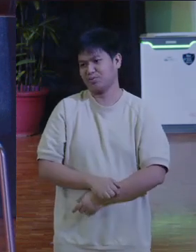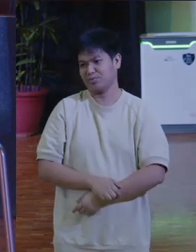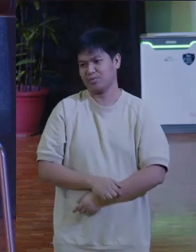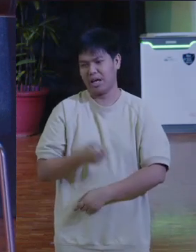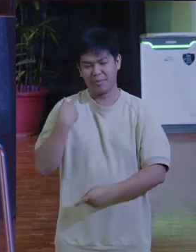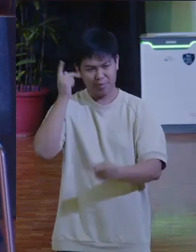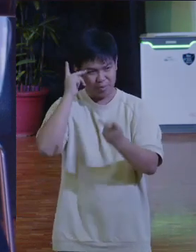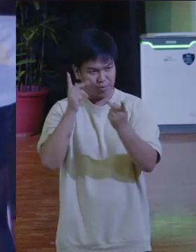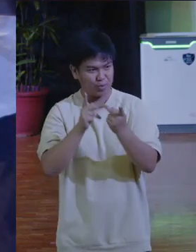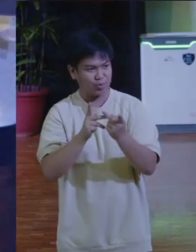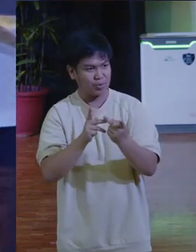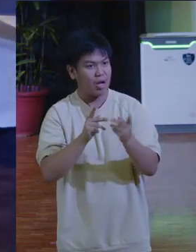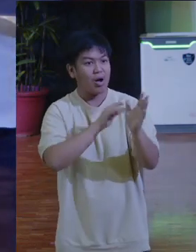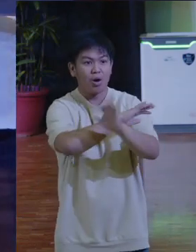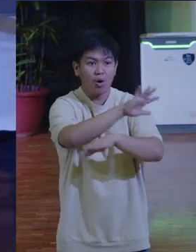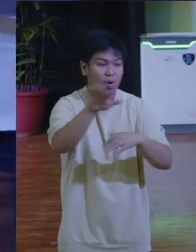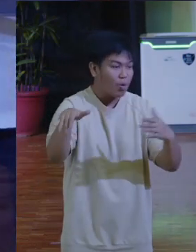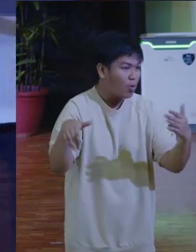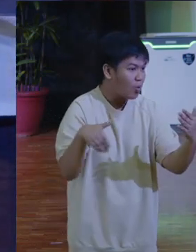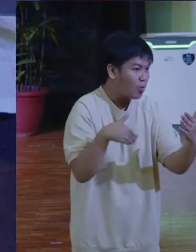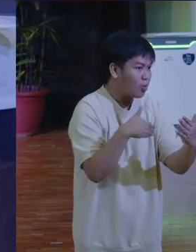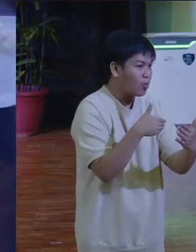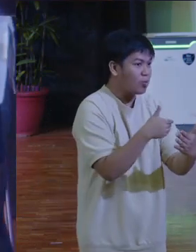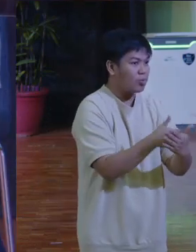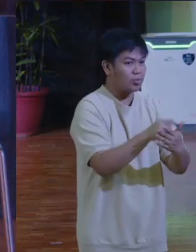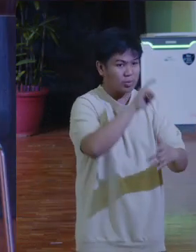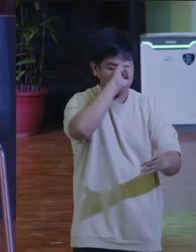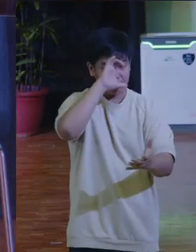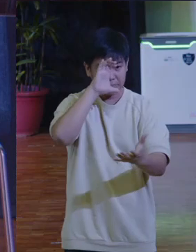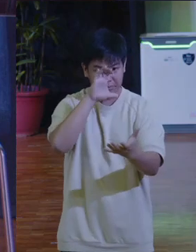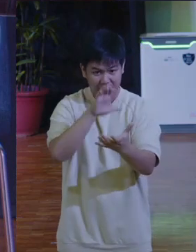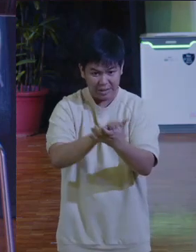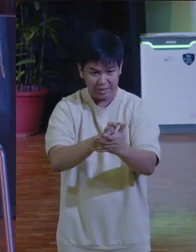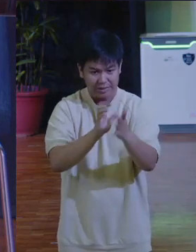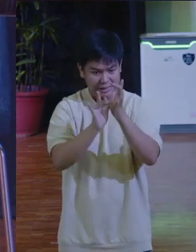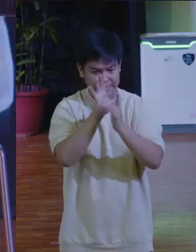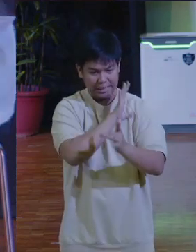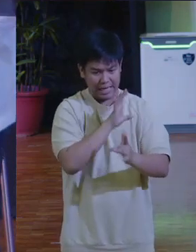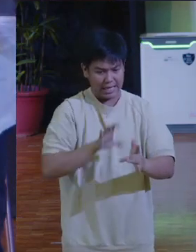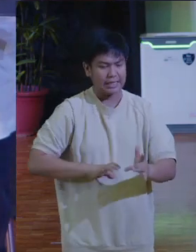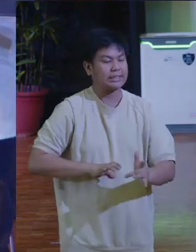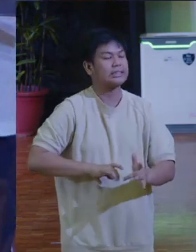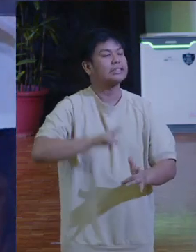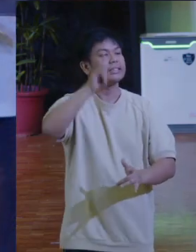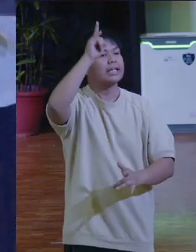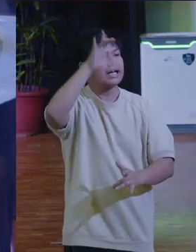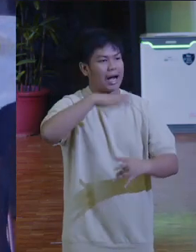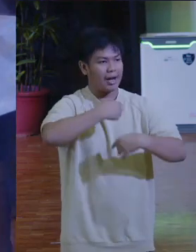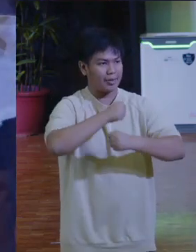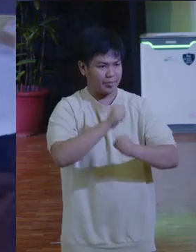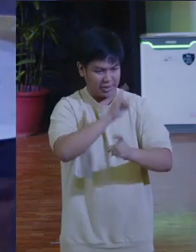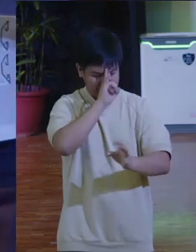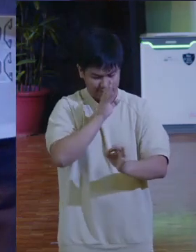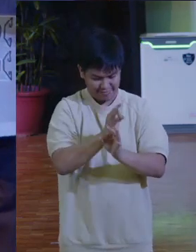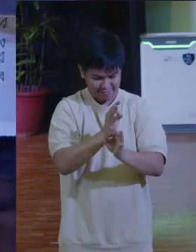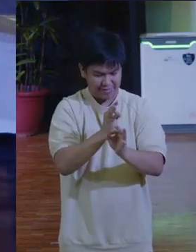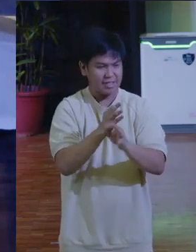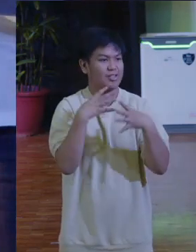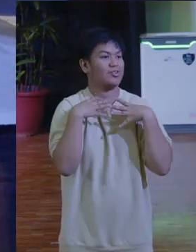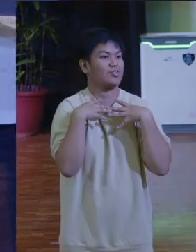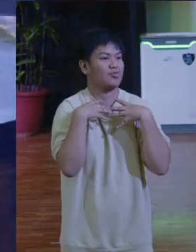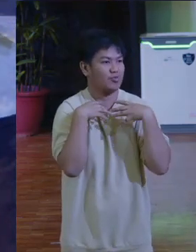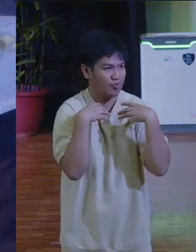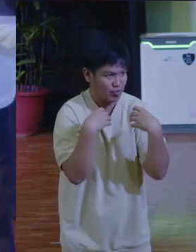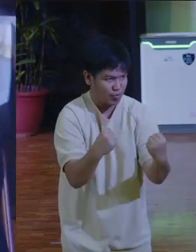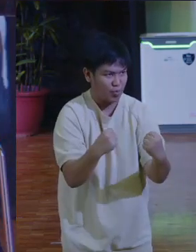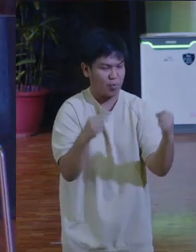mananampalataya. Sapagkat ang lahat ng mananampalataya ay sinusubok ng Diyos, pinapatibay ng Diyos, pinalalakas ng Diyos, at